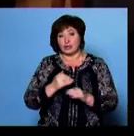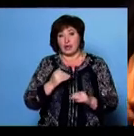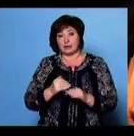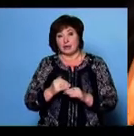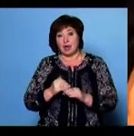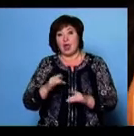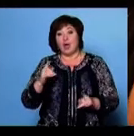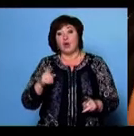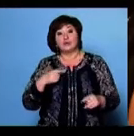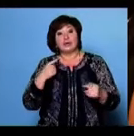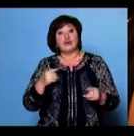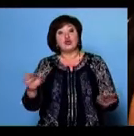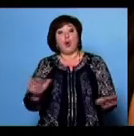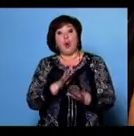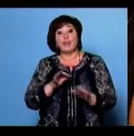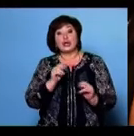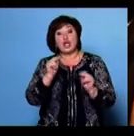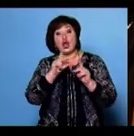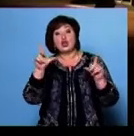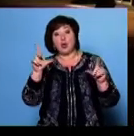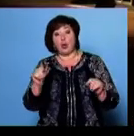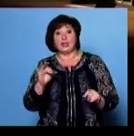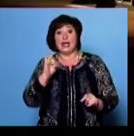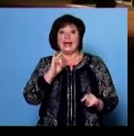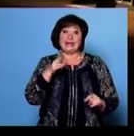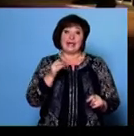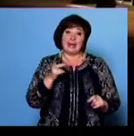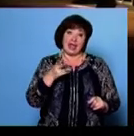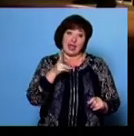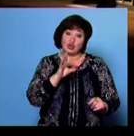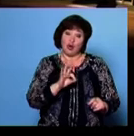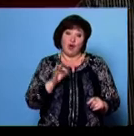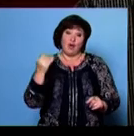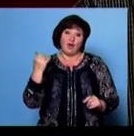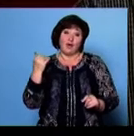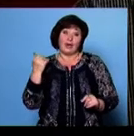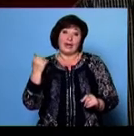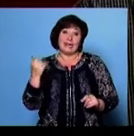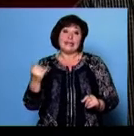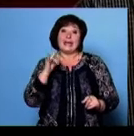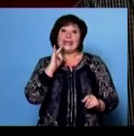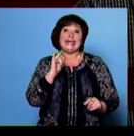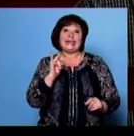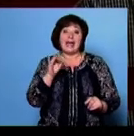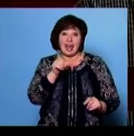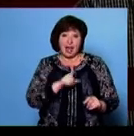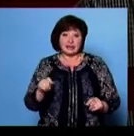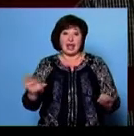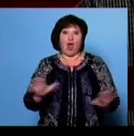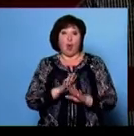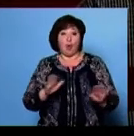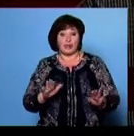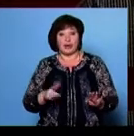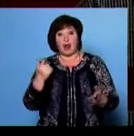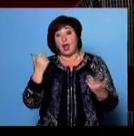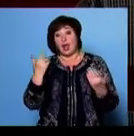итальянцы с их оперной школой и темпераментом преподнесут зрителю и наслаждение, и сюрприз. что это итальянская опера, это их родной язык, это их